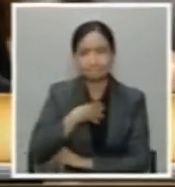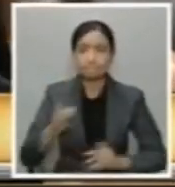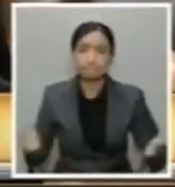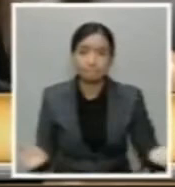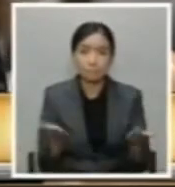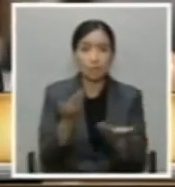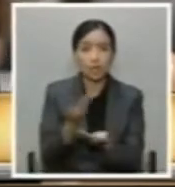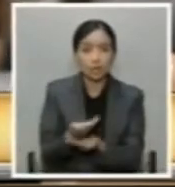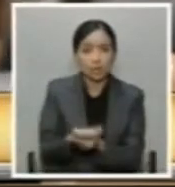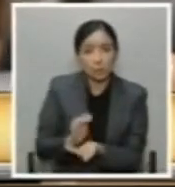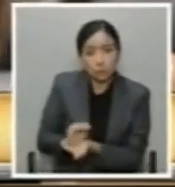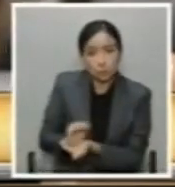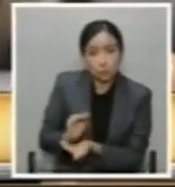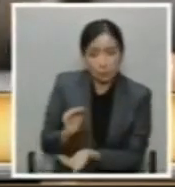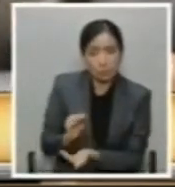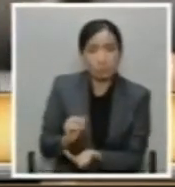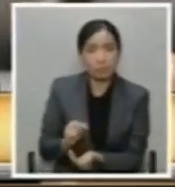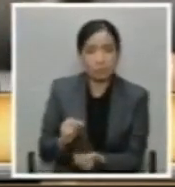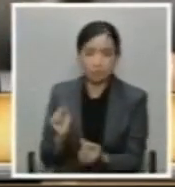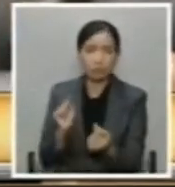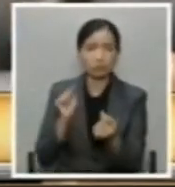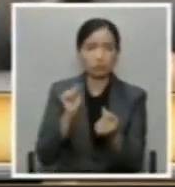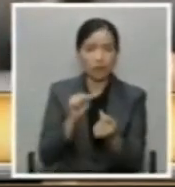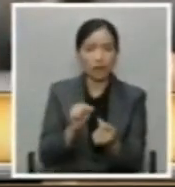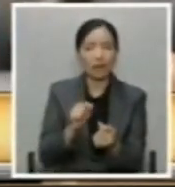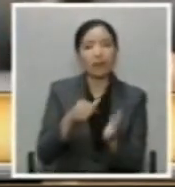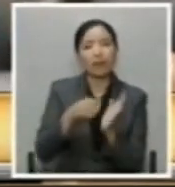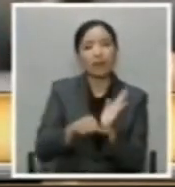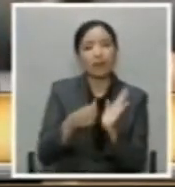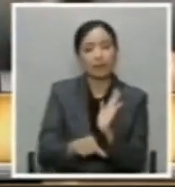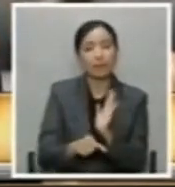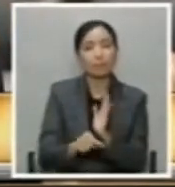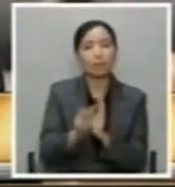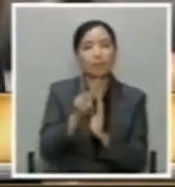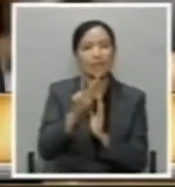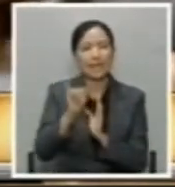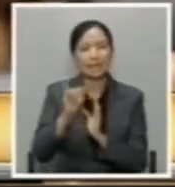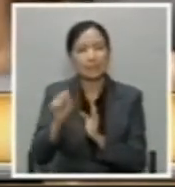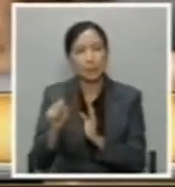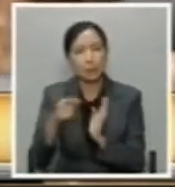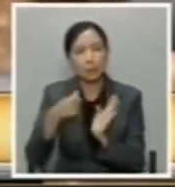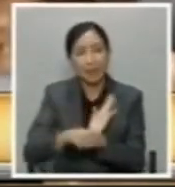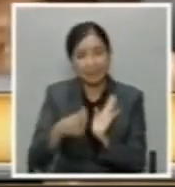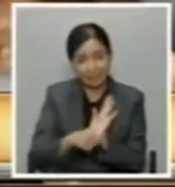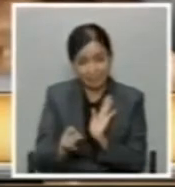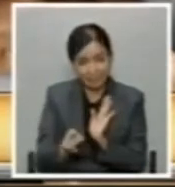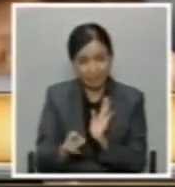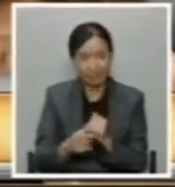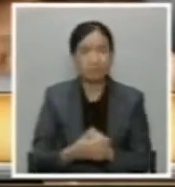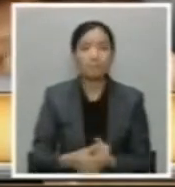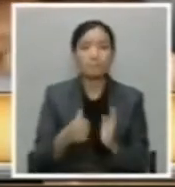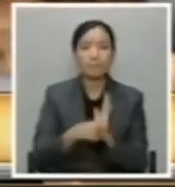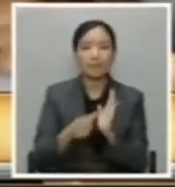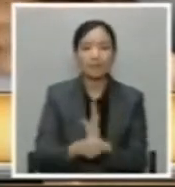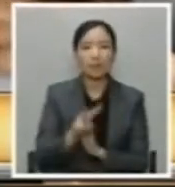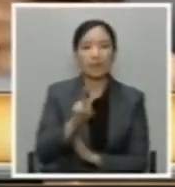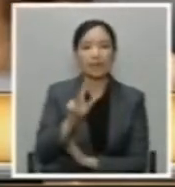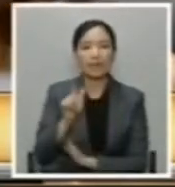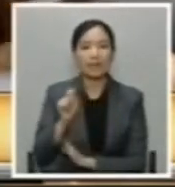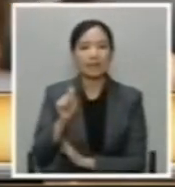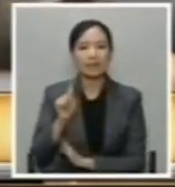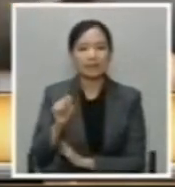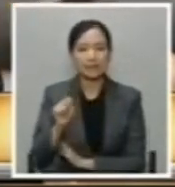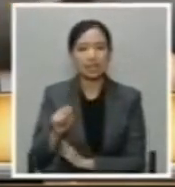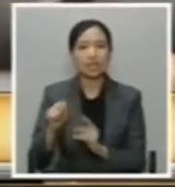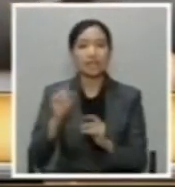ออมผ่านระบบภาษีVAT ภาษีแวดนะครับก็คือภาษีแวด 7% ที่เ